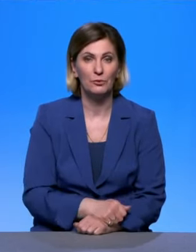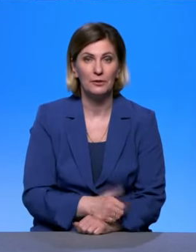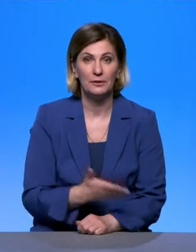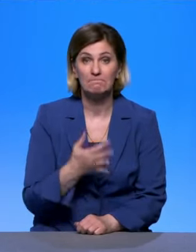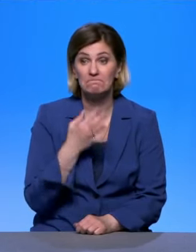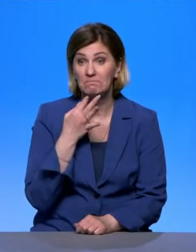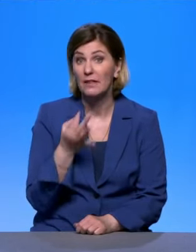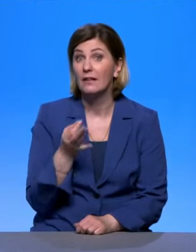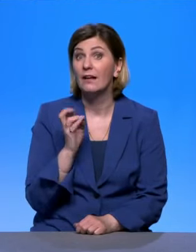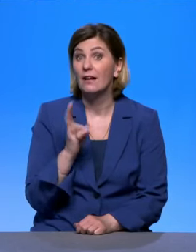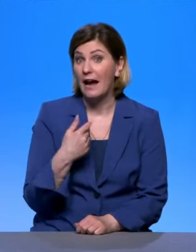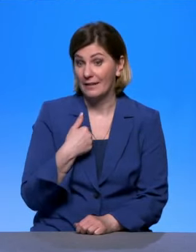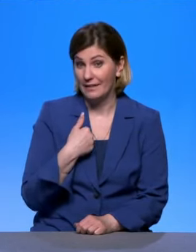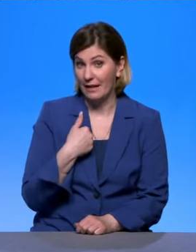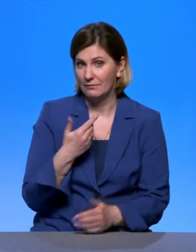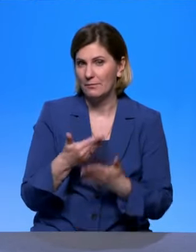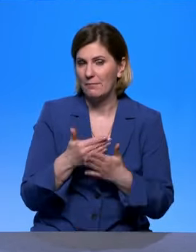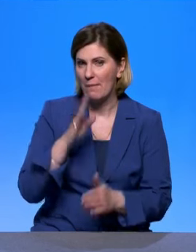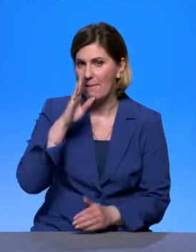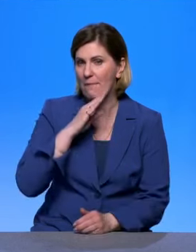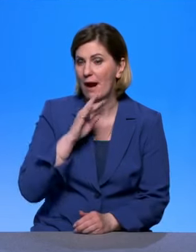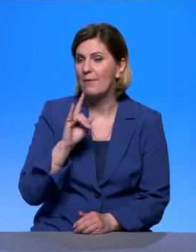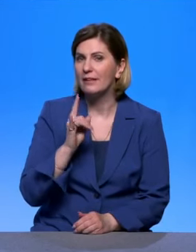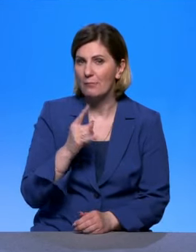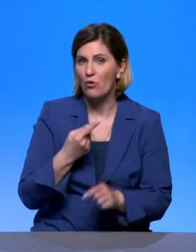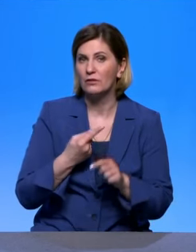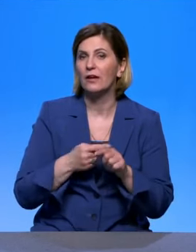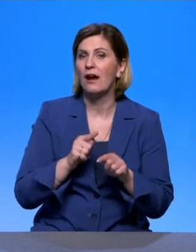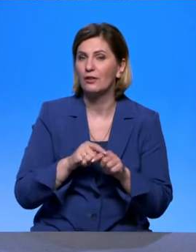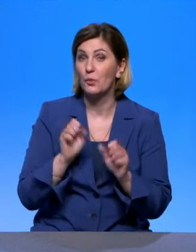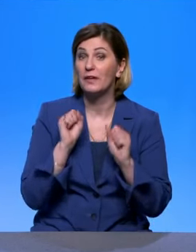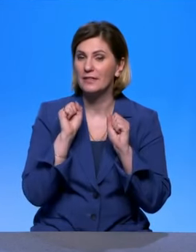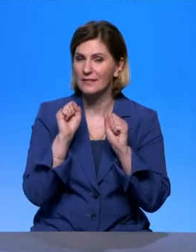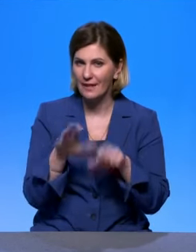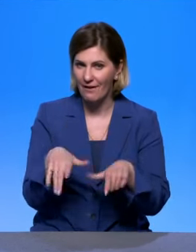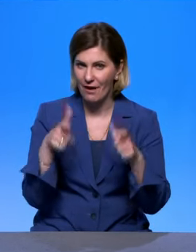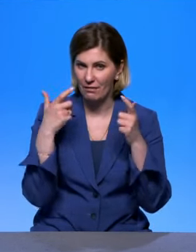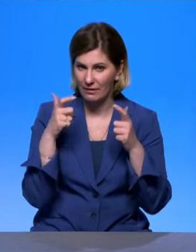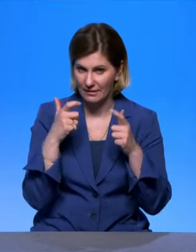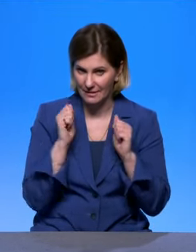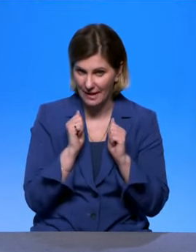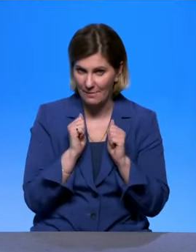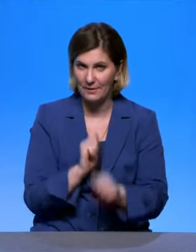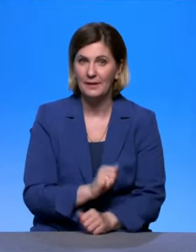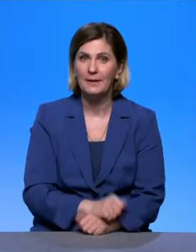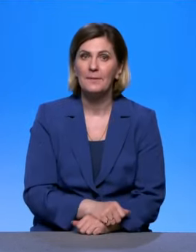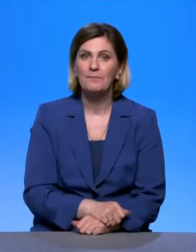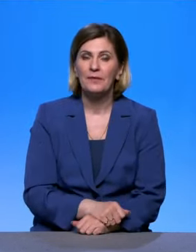тоже папа ребенка, который сдавал, в смысле, сдавал ребенок. Как бывалый, да. Да, как бывалый.